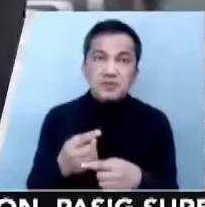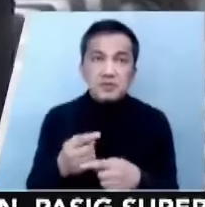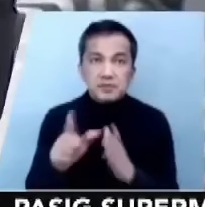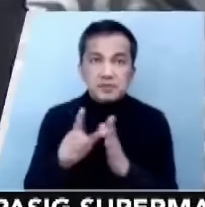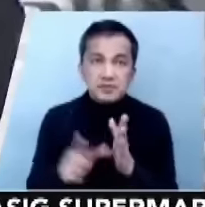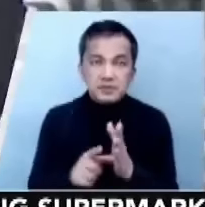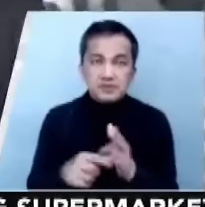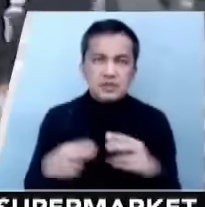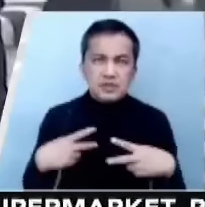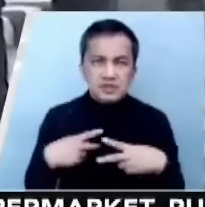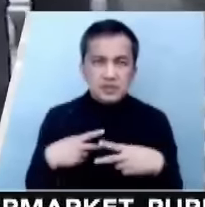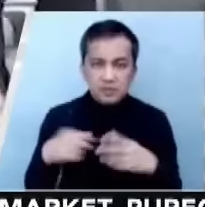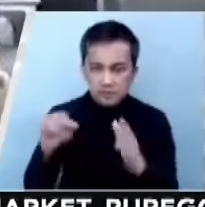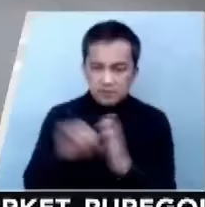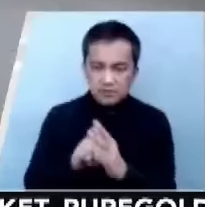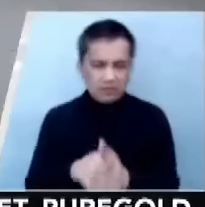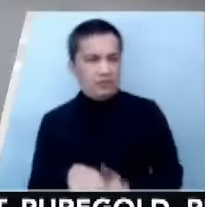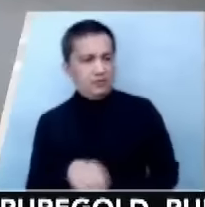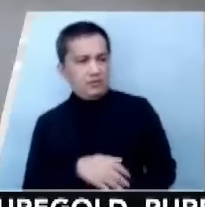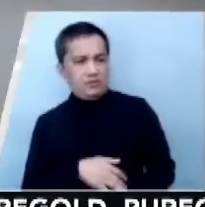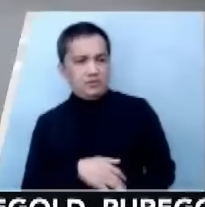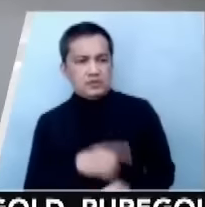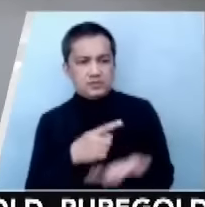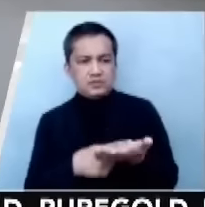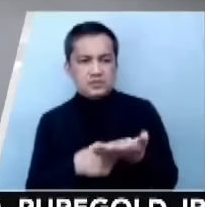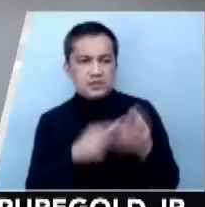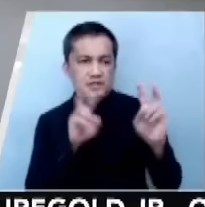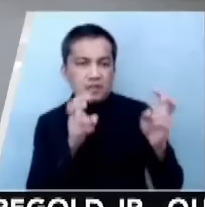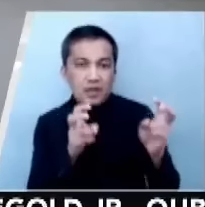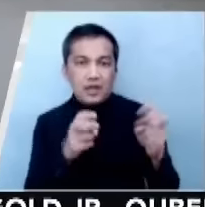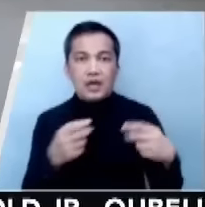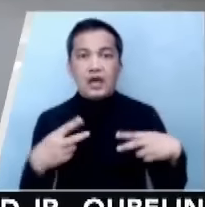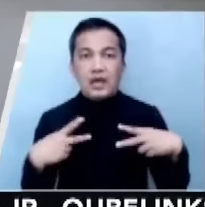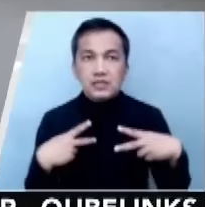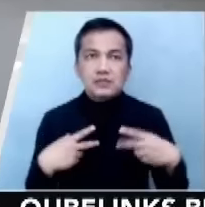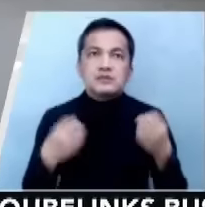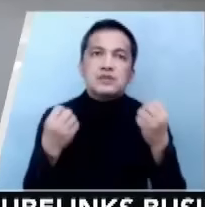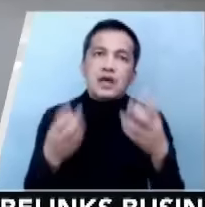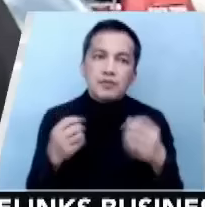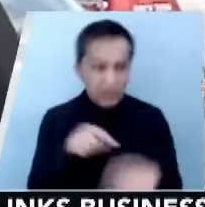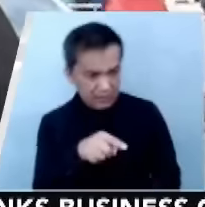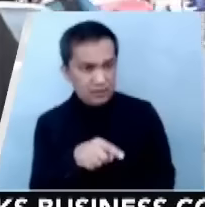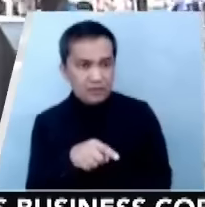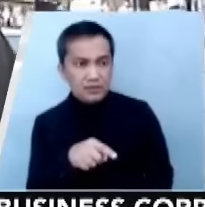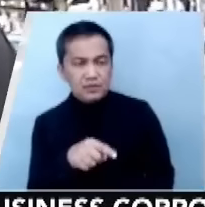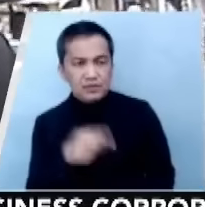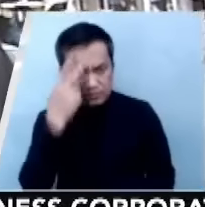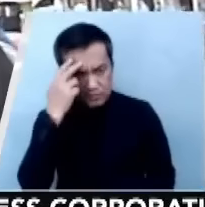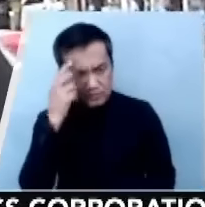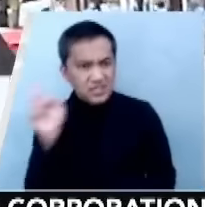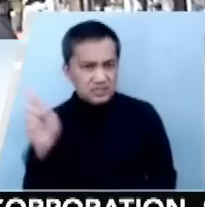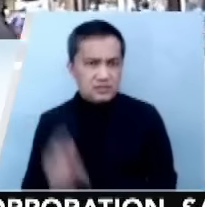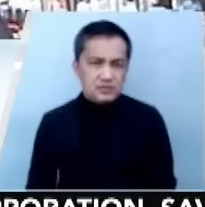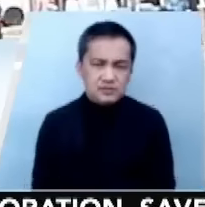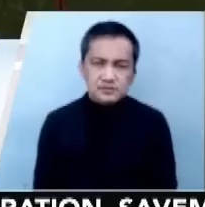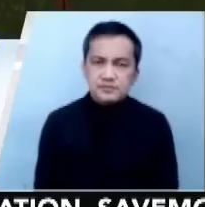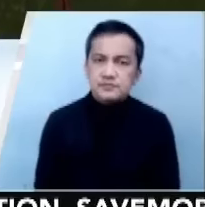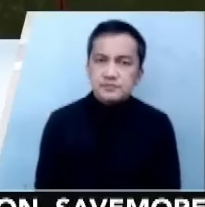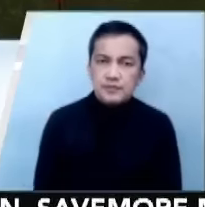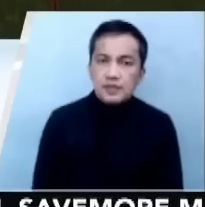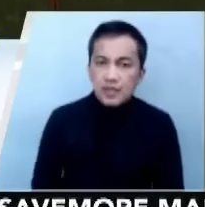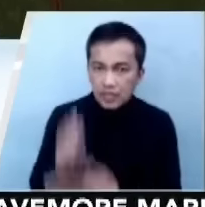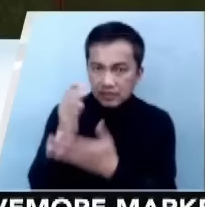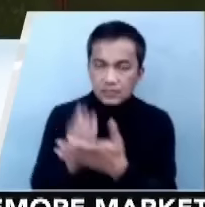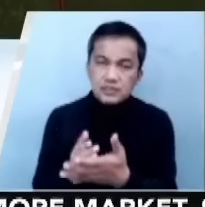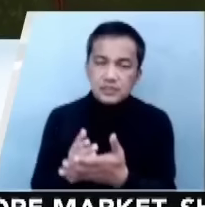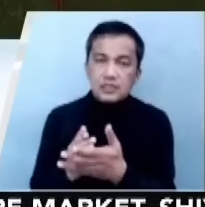sa atin pagka na pag-uusapan yung holidays, ganun karami sa inyo, tataka sila. Hati naman ng mga empleyado at negosyante